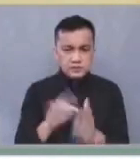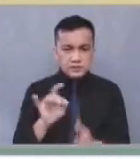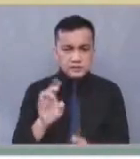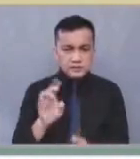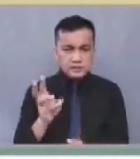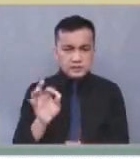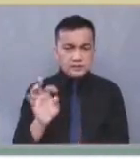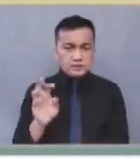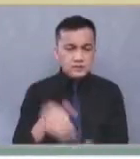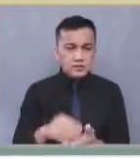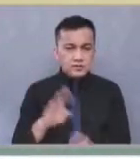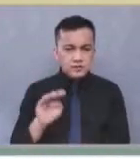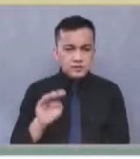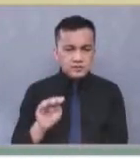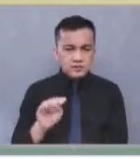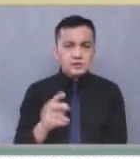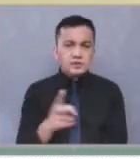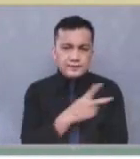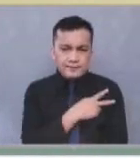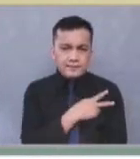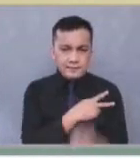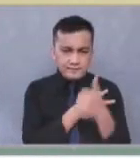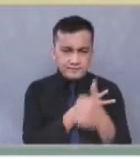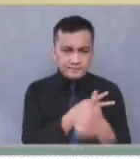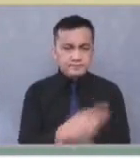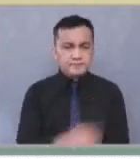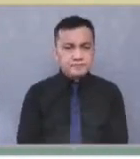36,869,419 naman ang fully vaccinated.